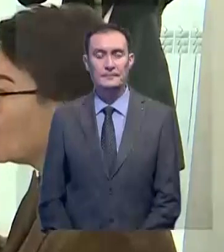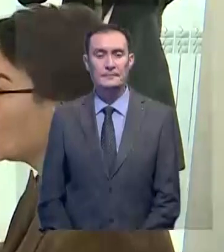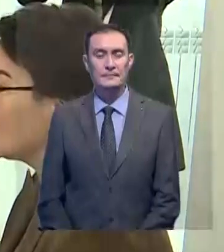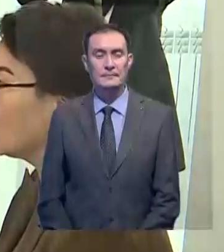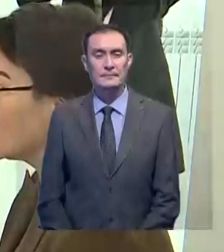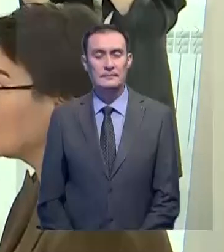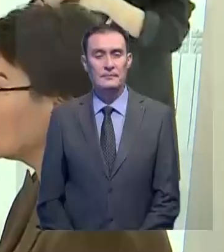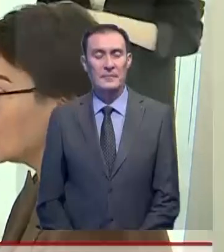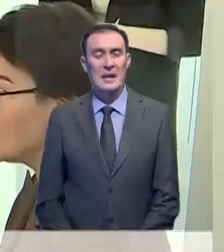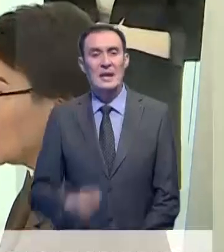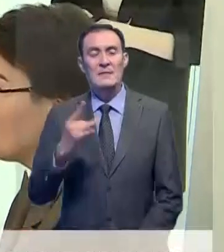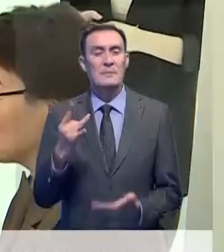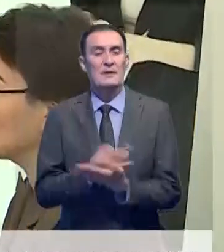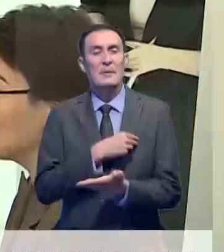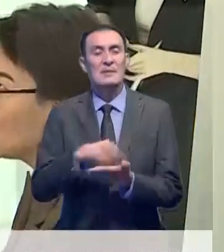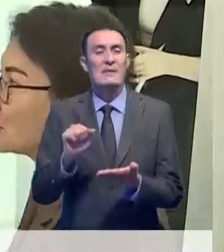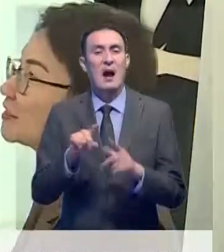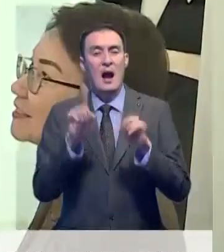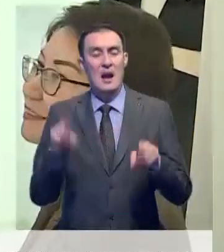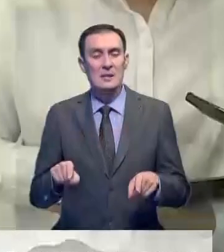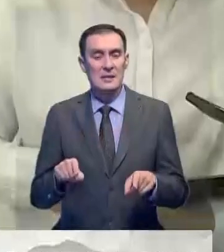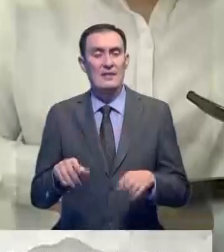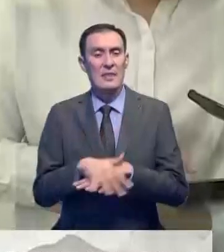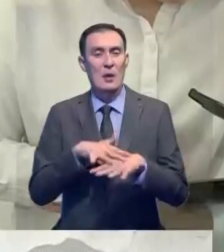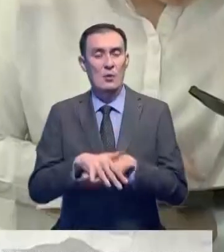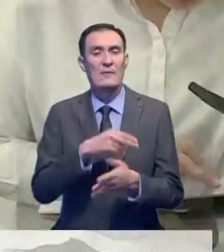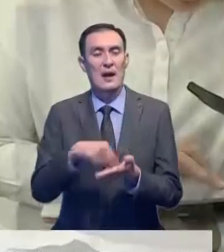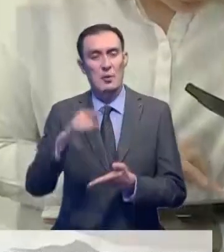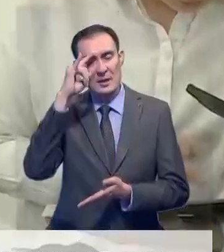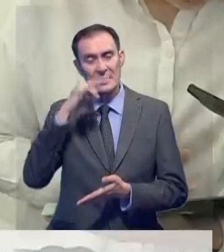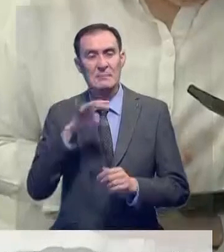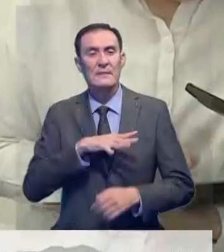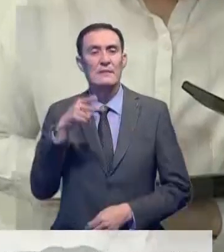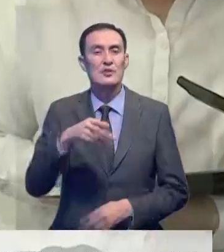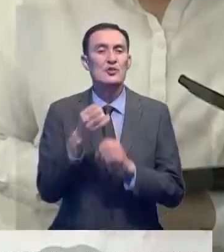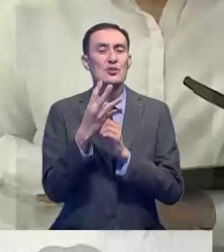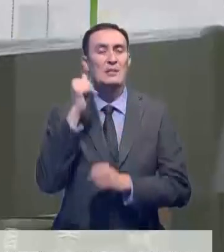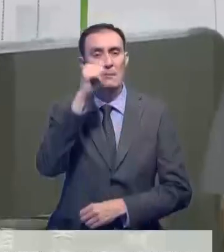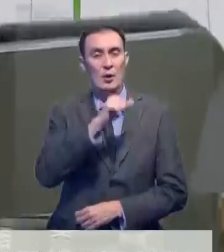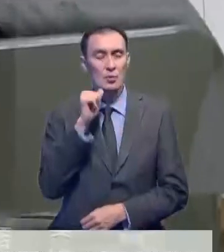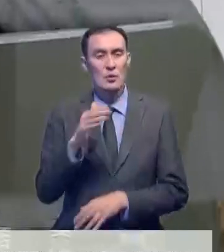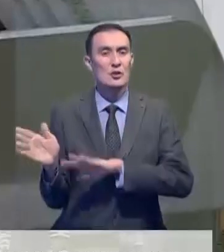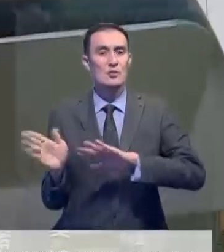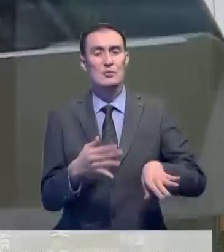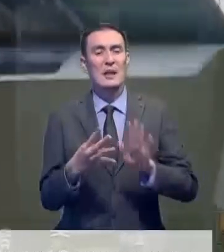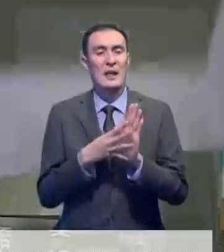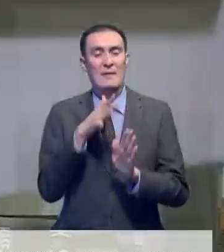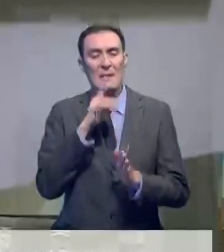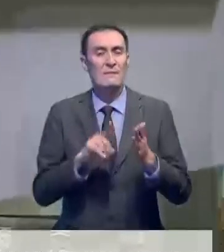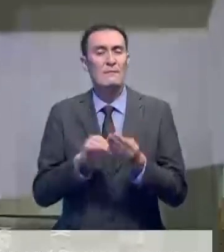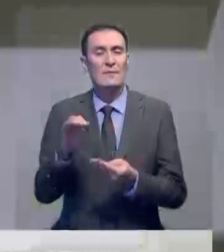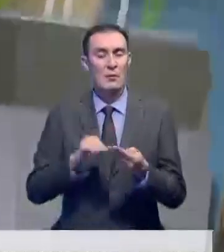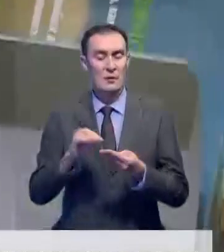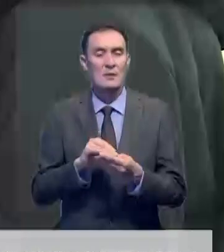материале впервые приобрести акции ки ГОК в рамках народного IPO казахстанцы смогли в 2014 году спустя 9 лет стартовало